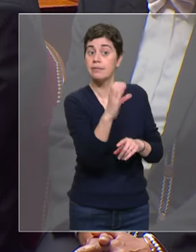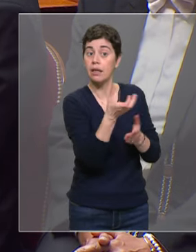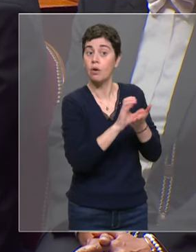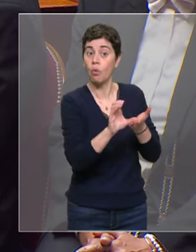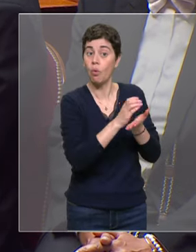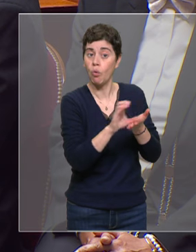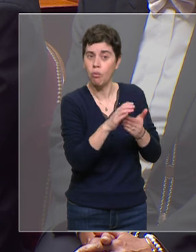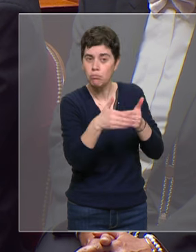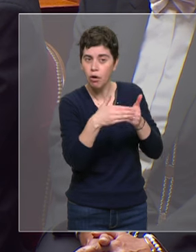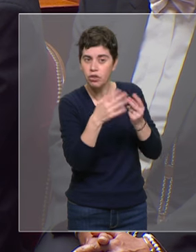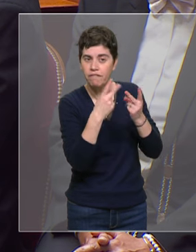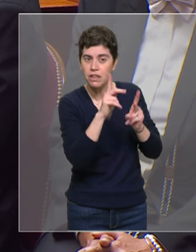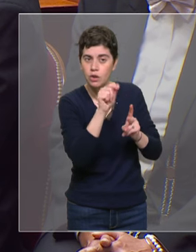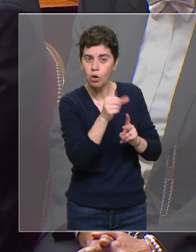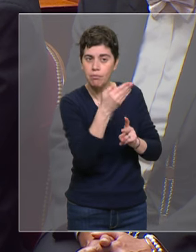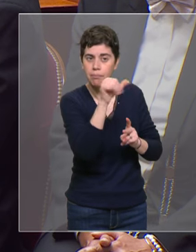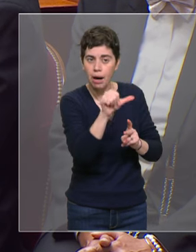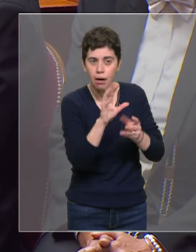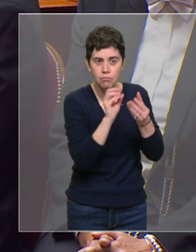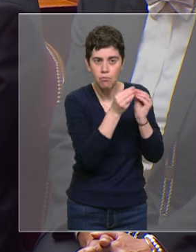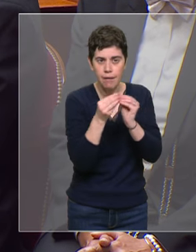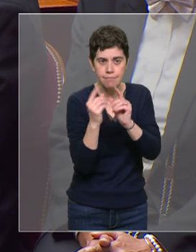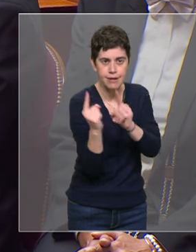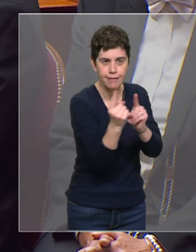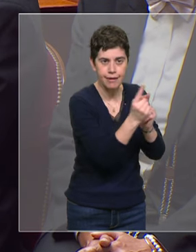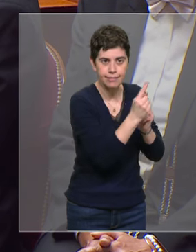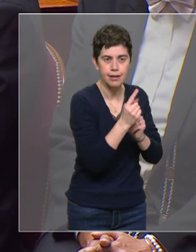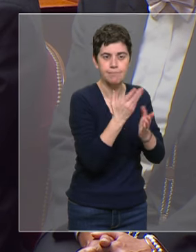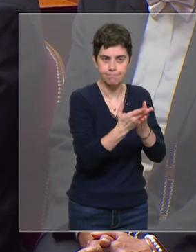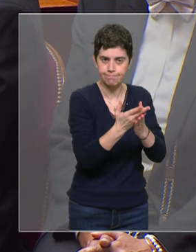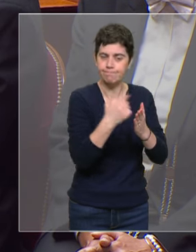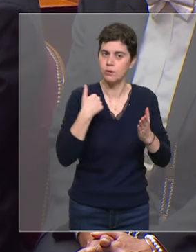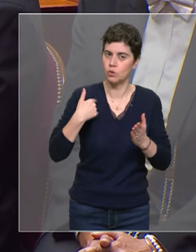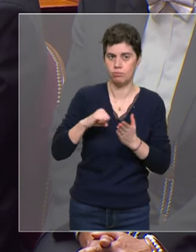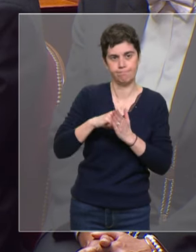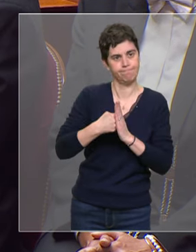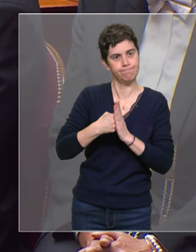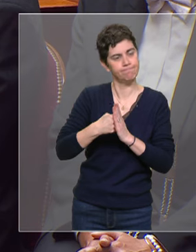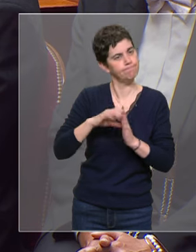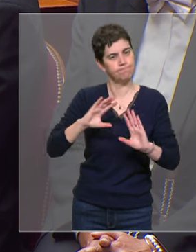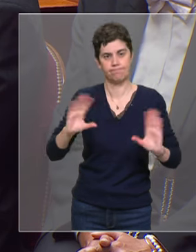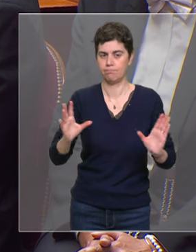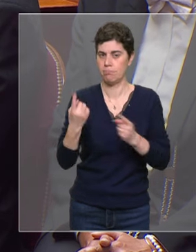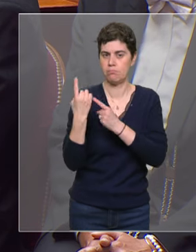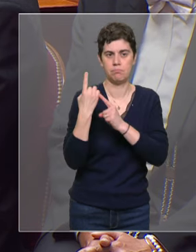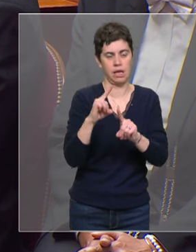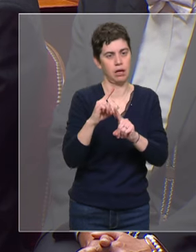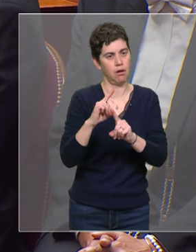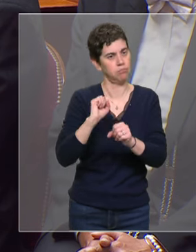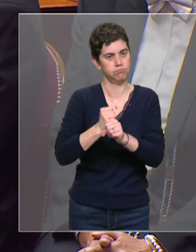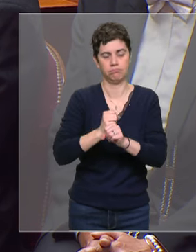de Goma. C'est avec la plus grande fermeté que nous avons condamné la poursuite des offensives du